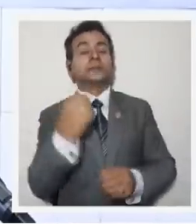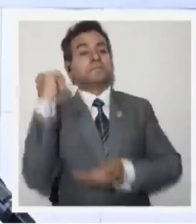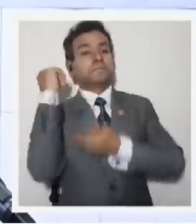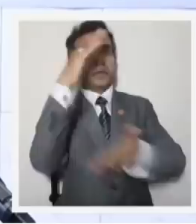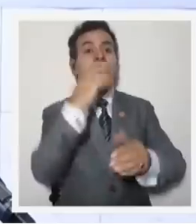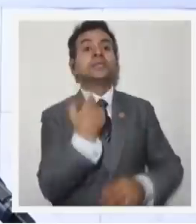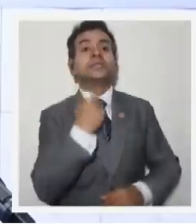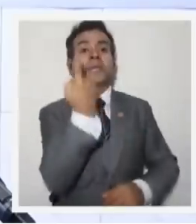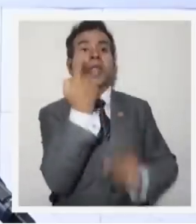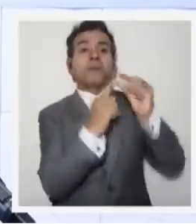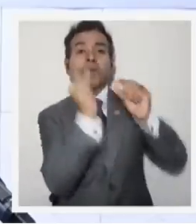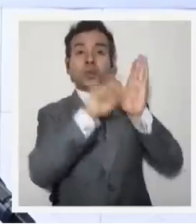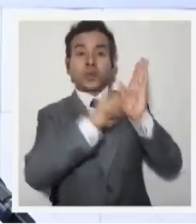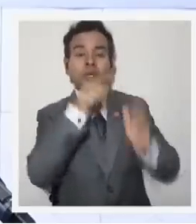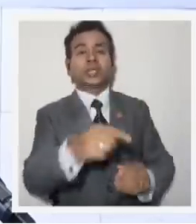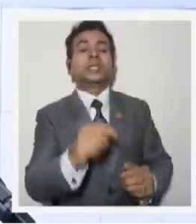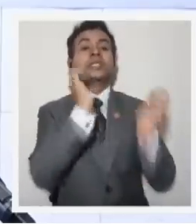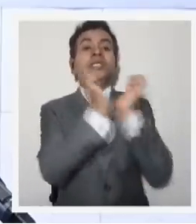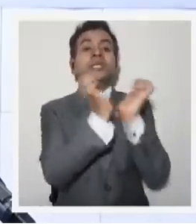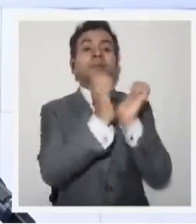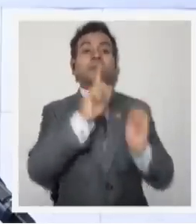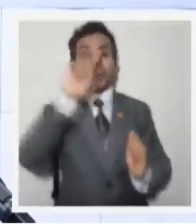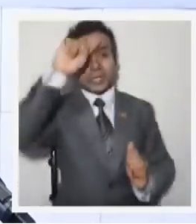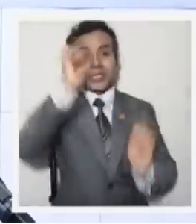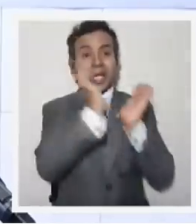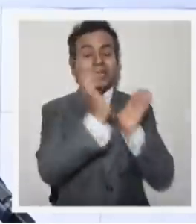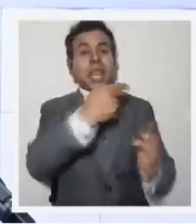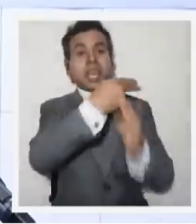সেই মেশিনকে কার্যক্ষম করে শেখ